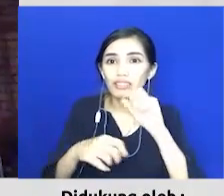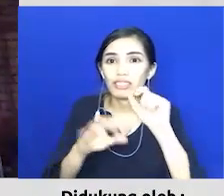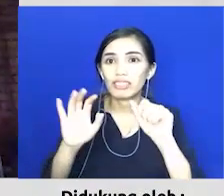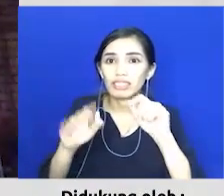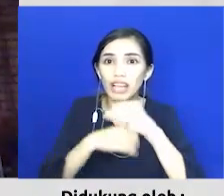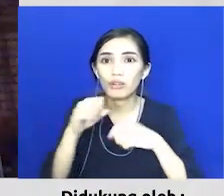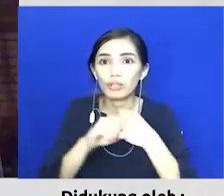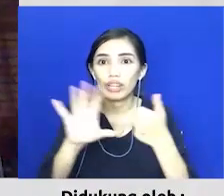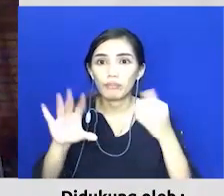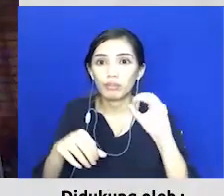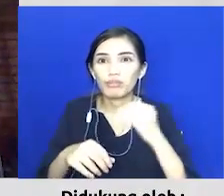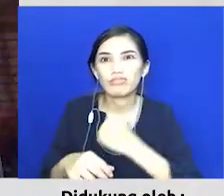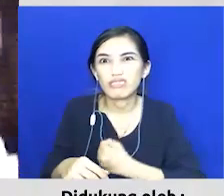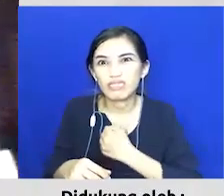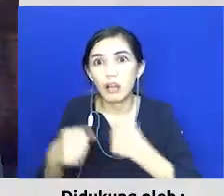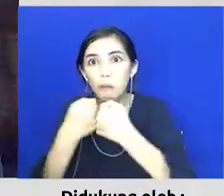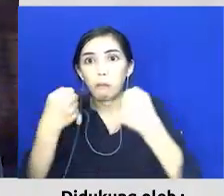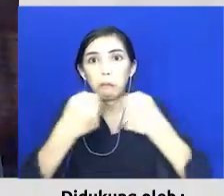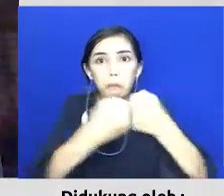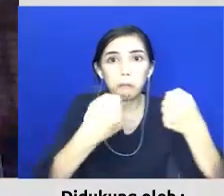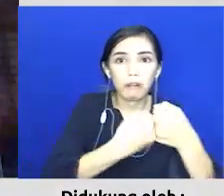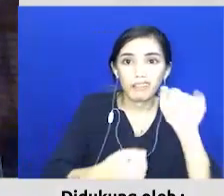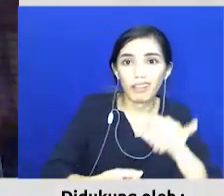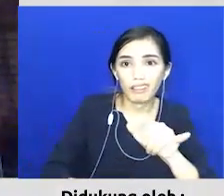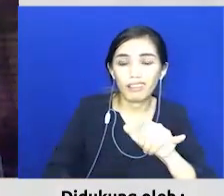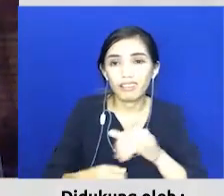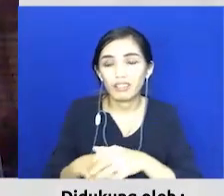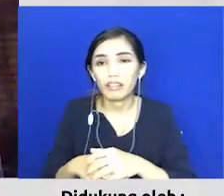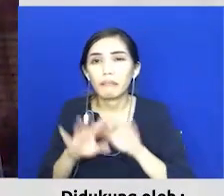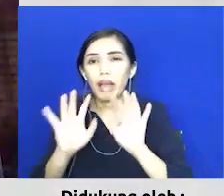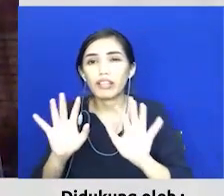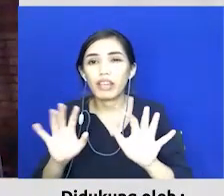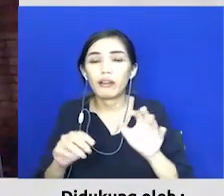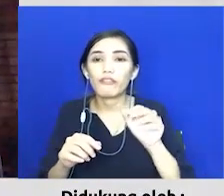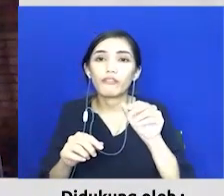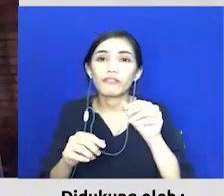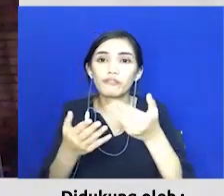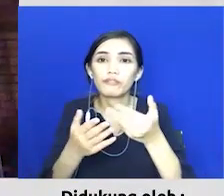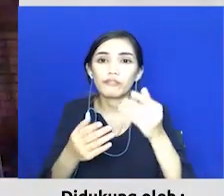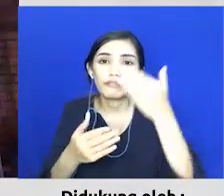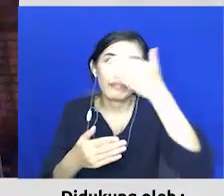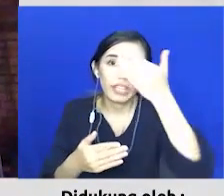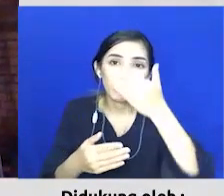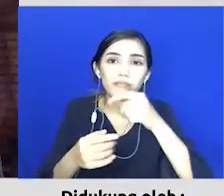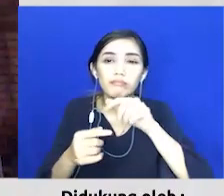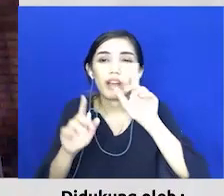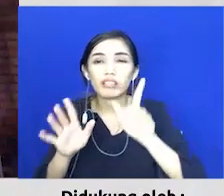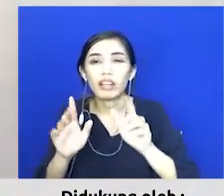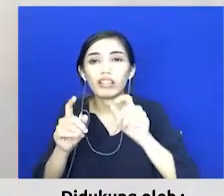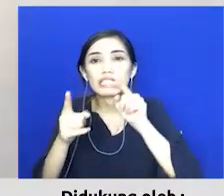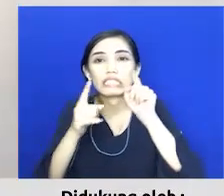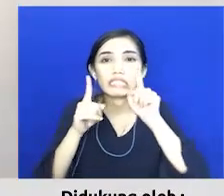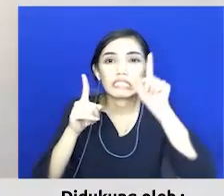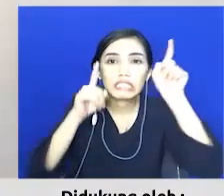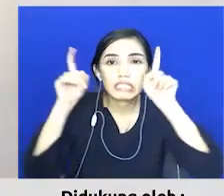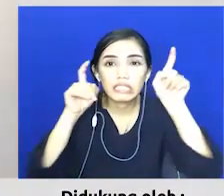dikritik, katanya tuh bisa diganyang istilahnya, sampai tidak bisa main di bioskop gitu. Bagaimana Pak di masa itu?